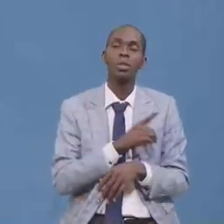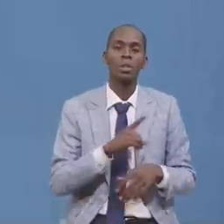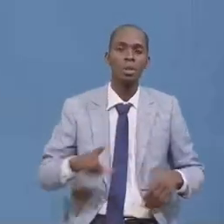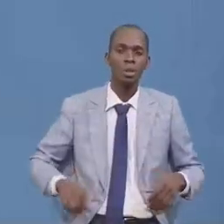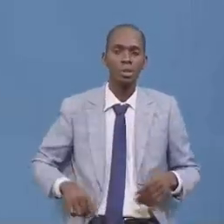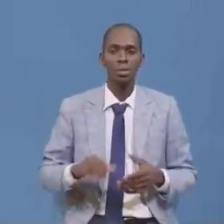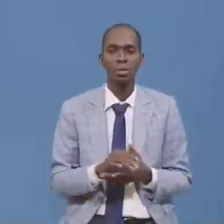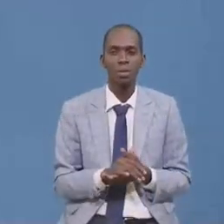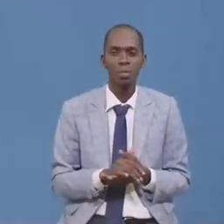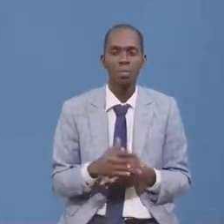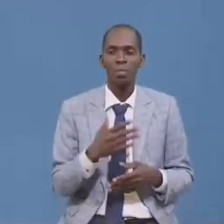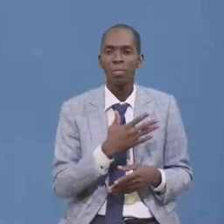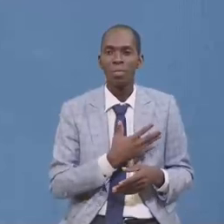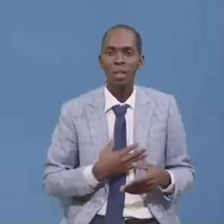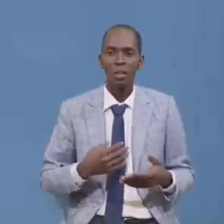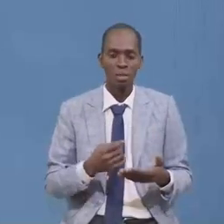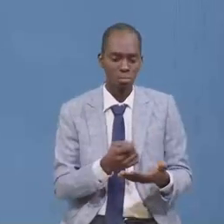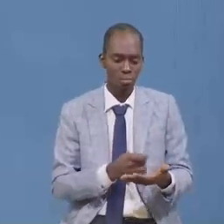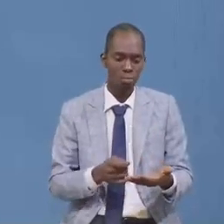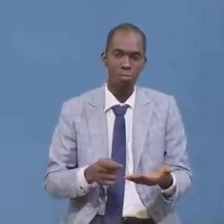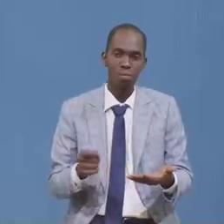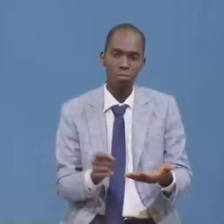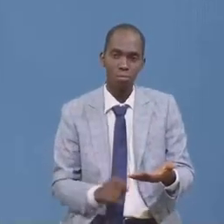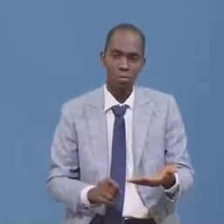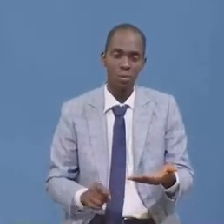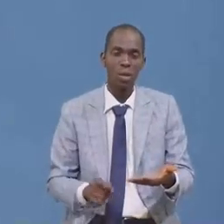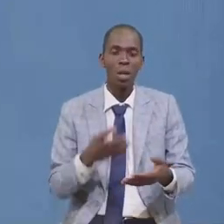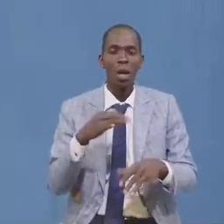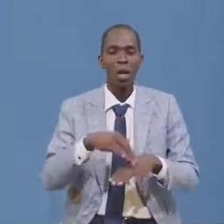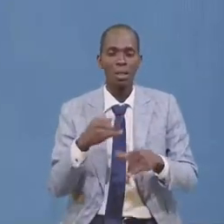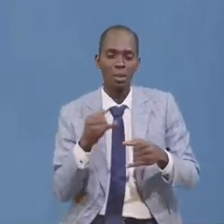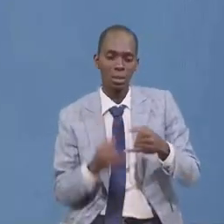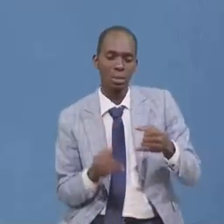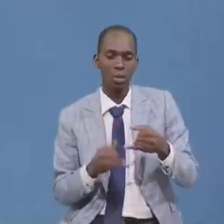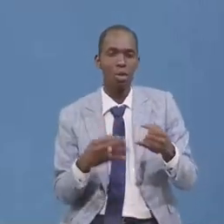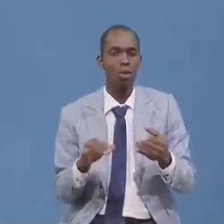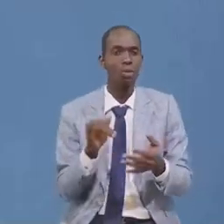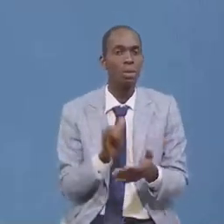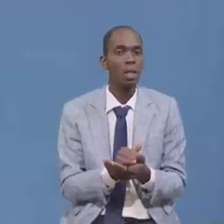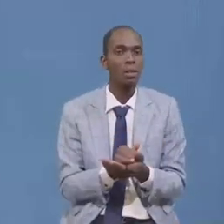Et ils ont signé au bas de ce papier.